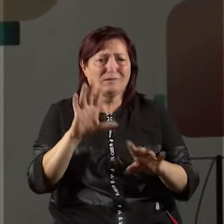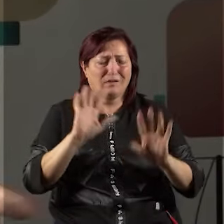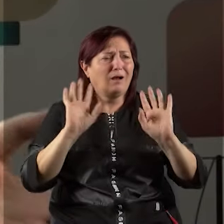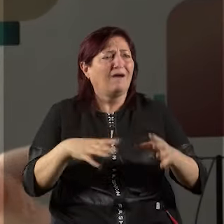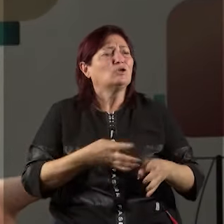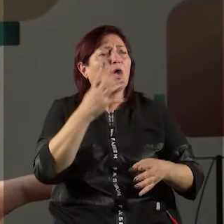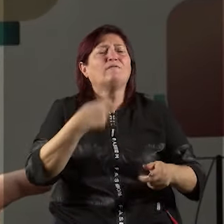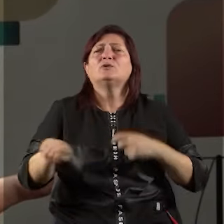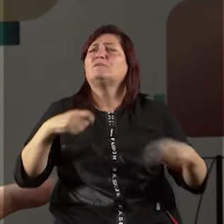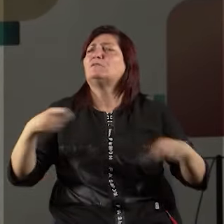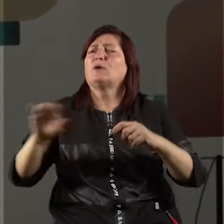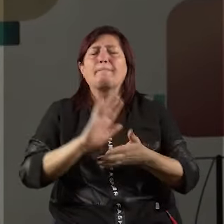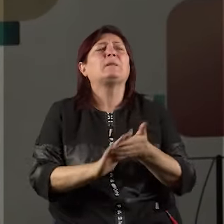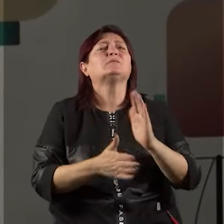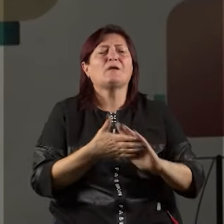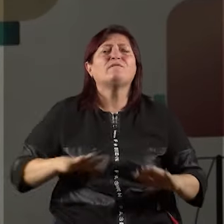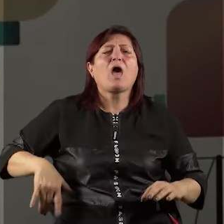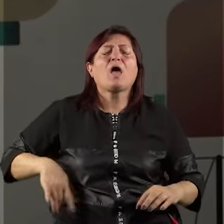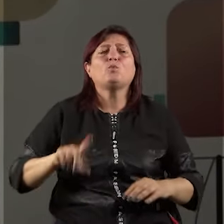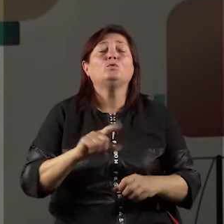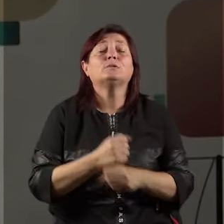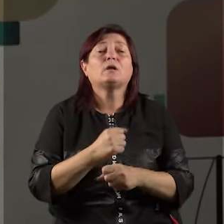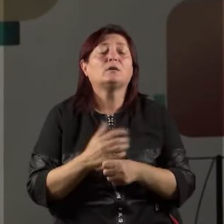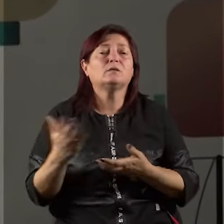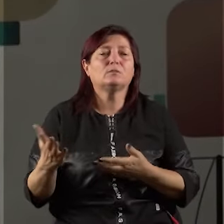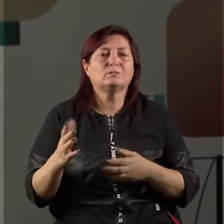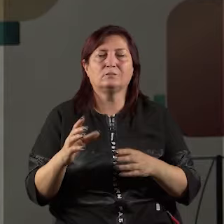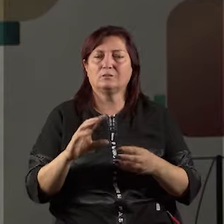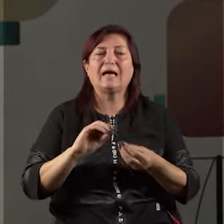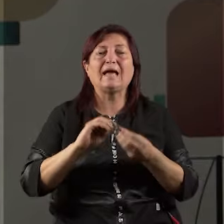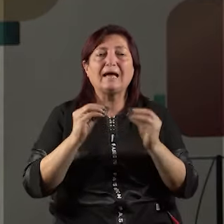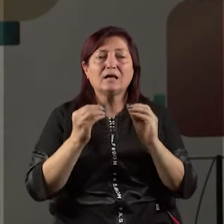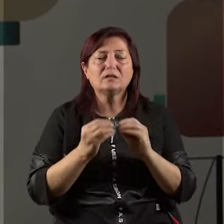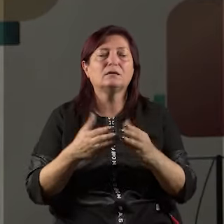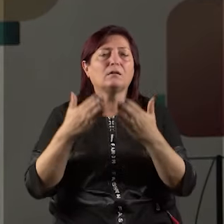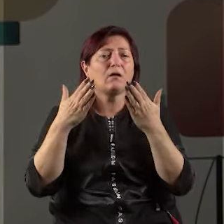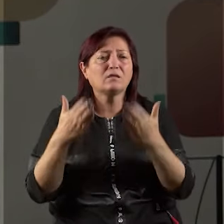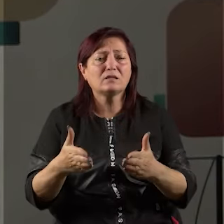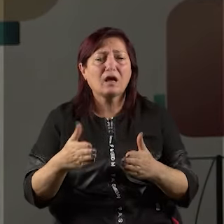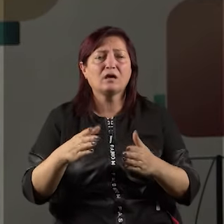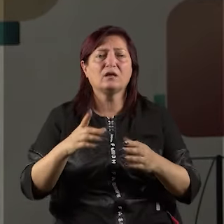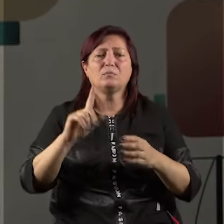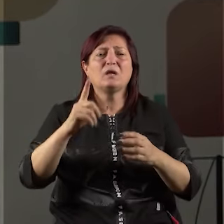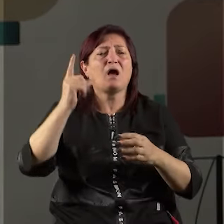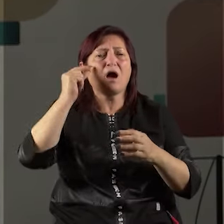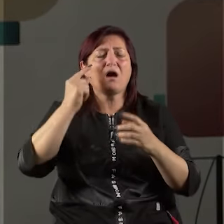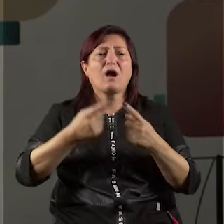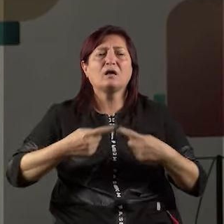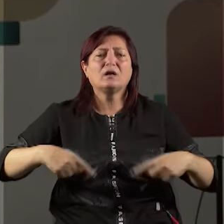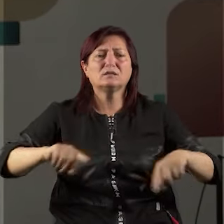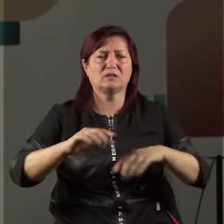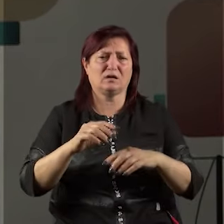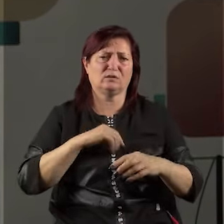կբարձրանեն, հետո ինչ պետք է վաճառի, խնդիրը սա է, օրենսդրությամբ կարող են ոչ միայն Հայաստանի